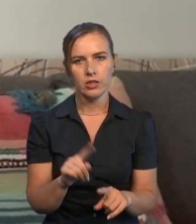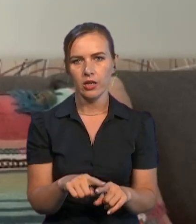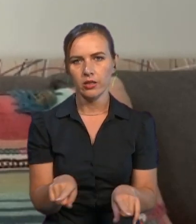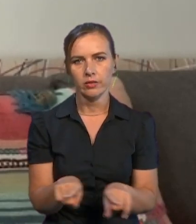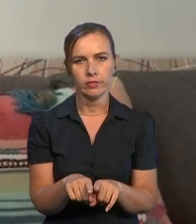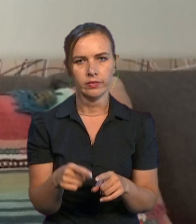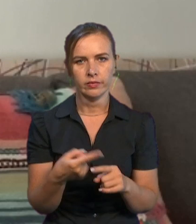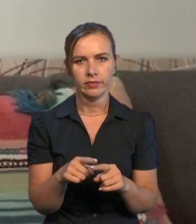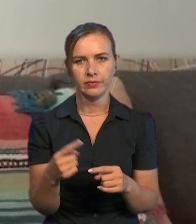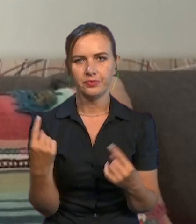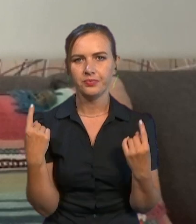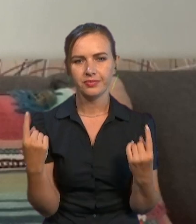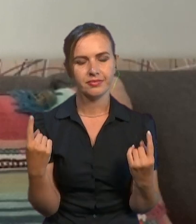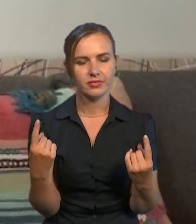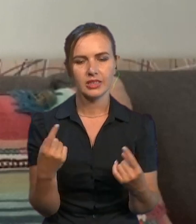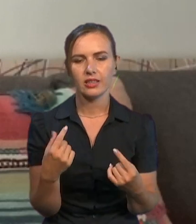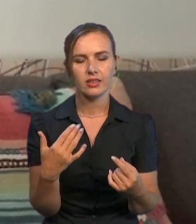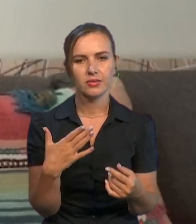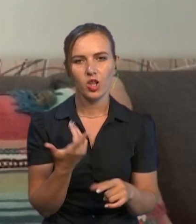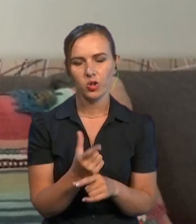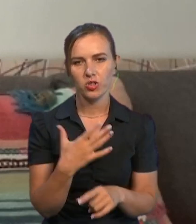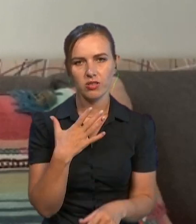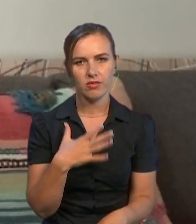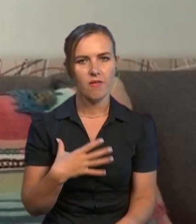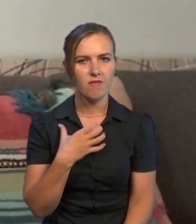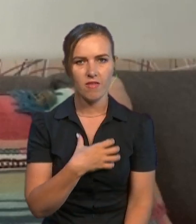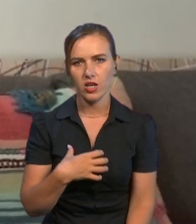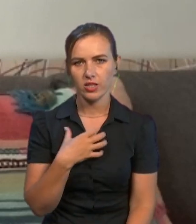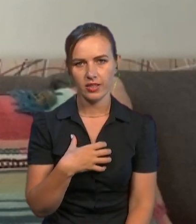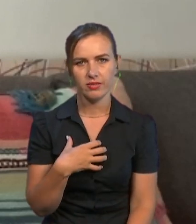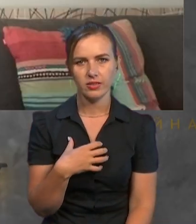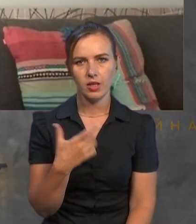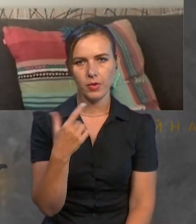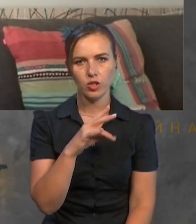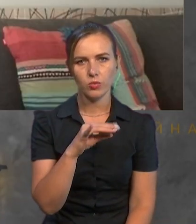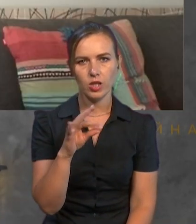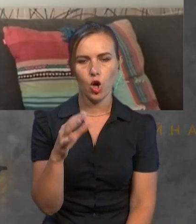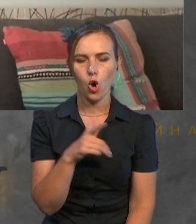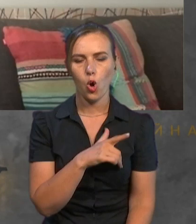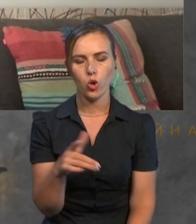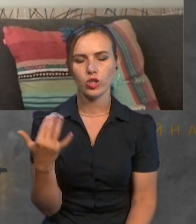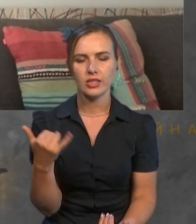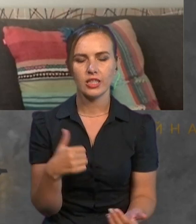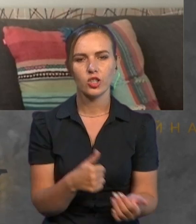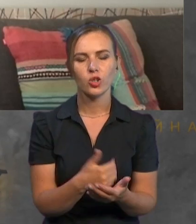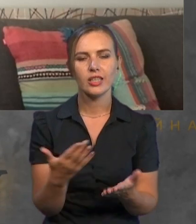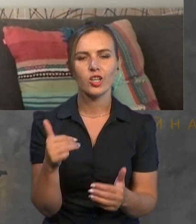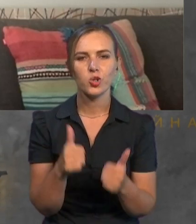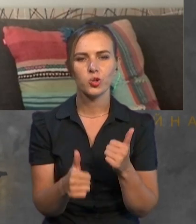це великий шлом. Тому для мене це дуже важливо. Пані Людмило, а чи готуєтеся зараз далі до якихось турнірів?